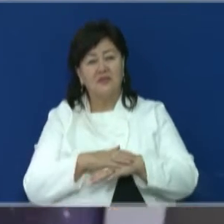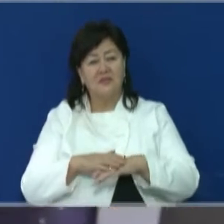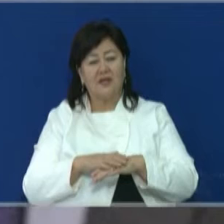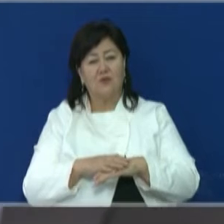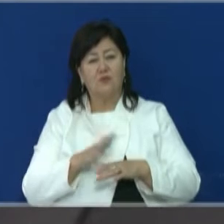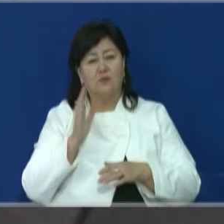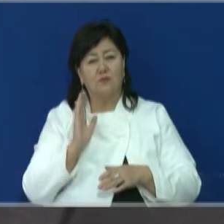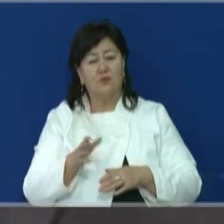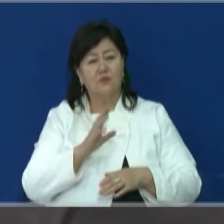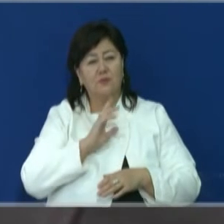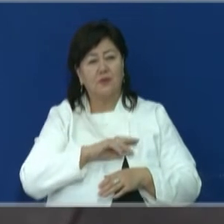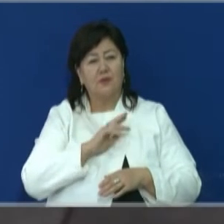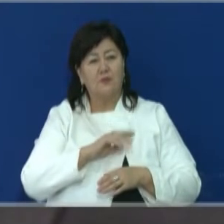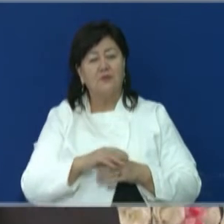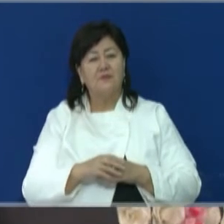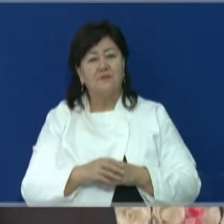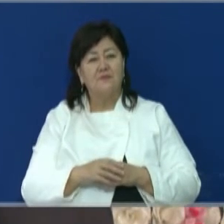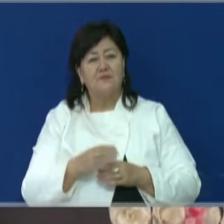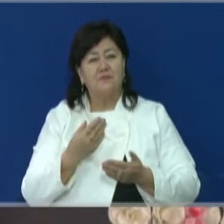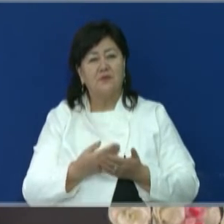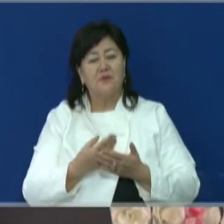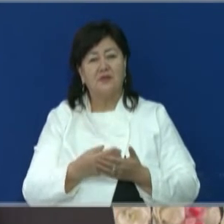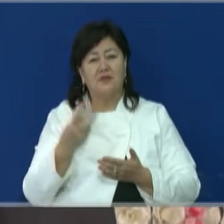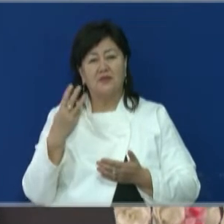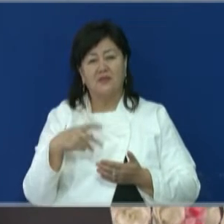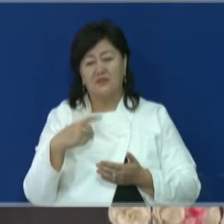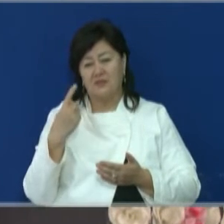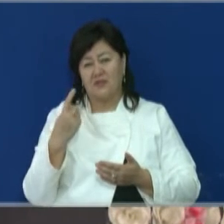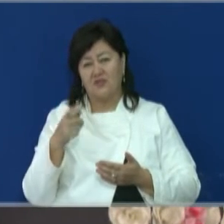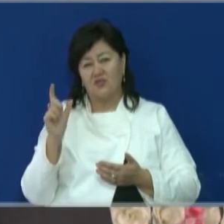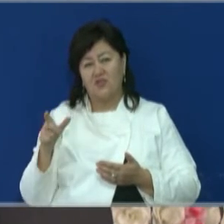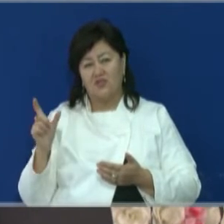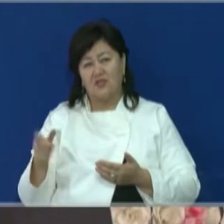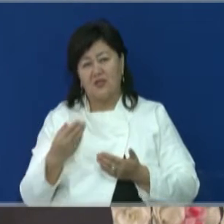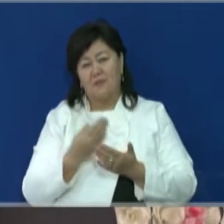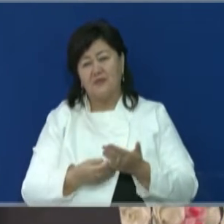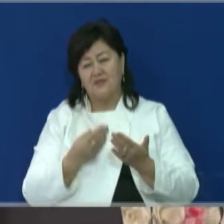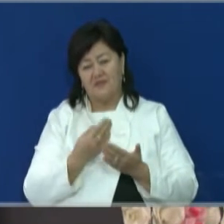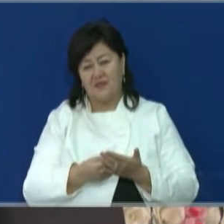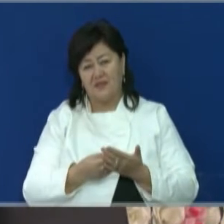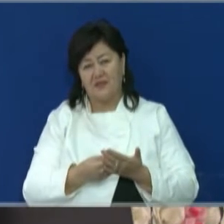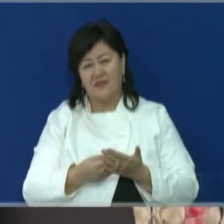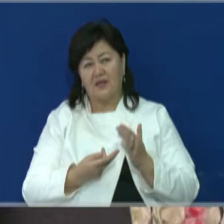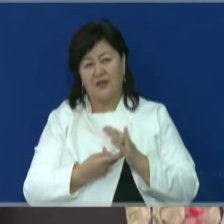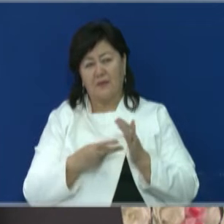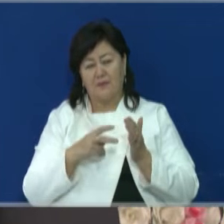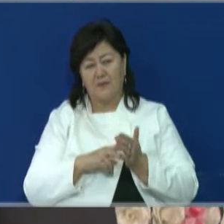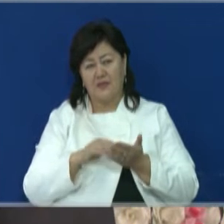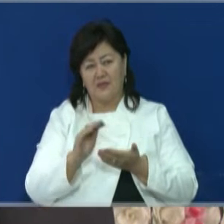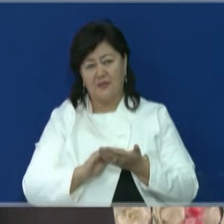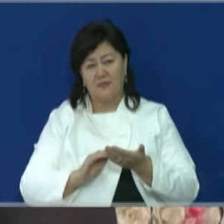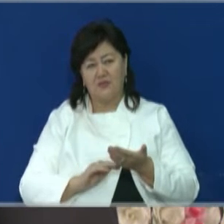ғой деп. Алдыменен жаңағы 31 адам совет мүшелерімен ақылдаса отырып, план жасаймыз, жоспар.